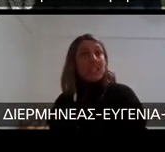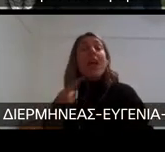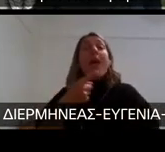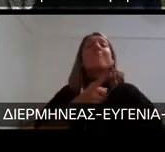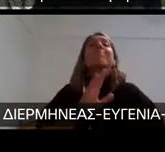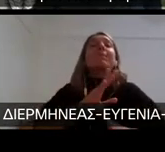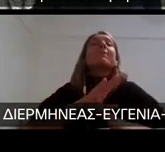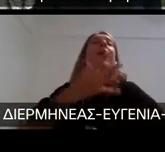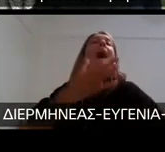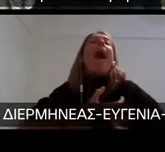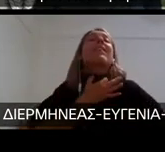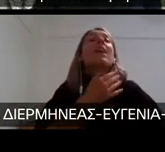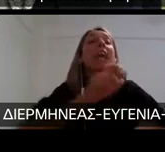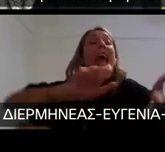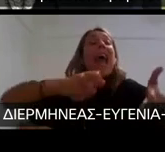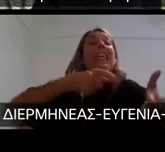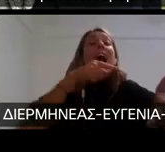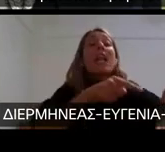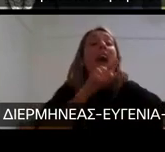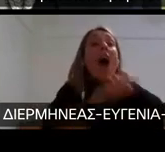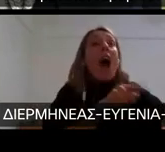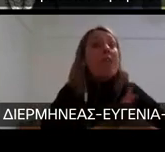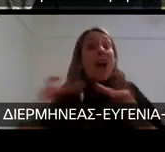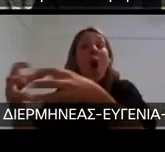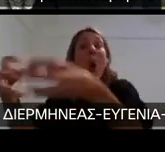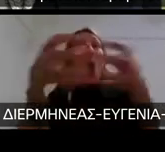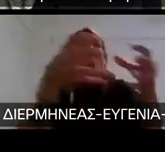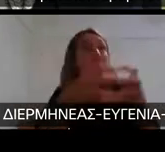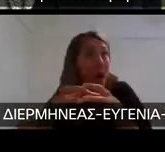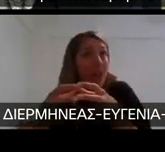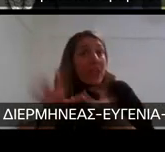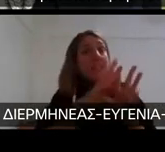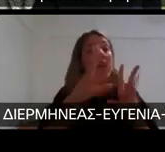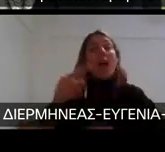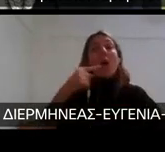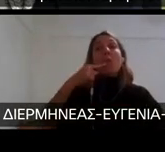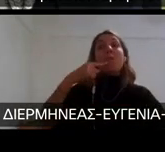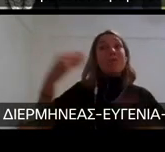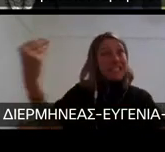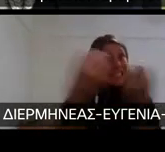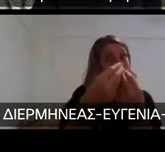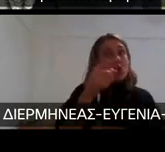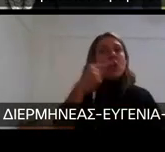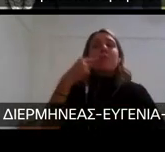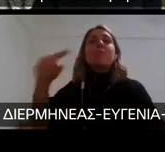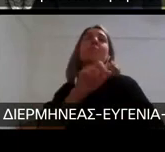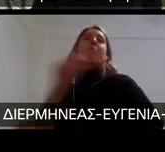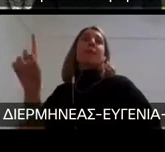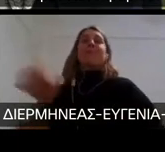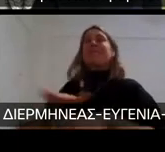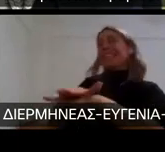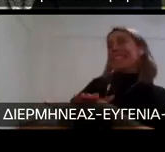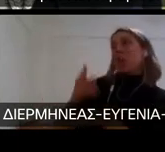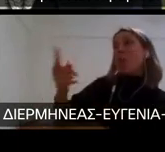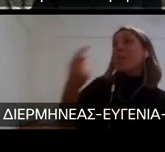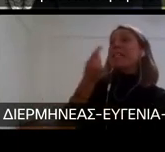και ενημερωμένα, για να μην προσβάλλουμε για τις αντίστοιχες κοινότητες. Συγγνώμη, μπορείτε να συντομεύετε. Ναι, είναι η